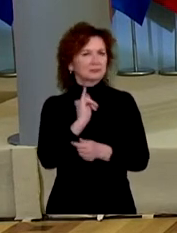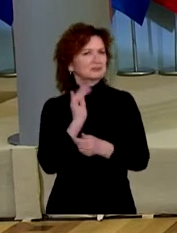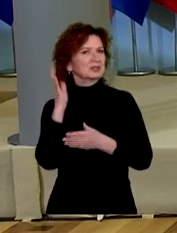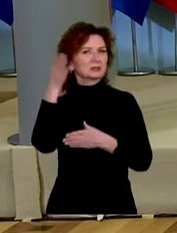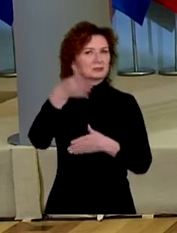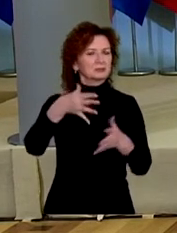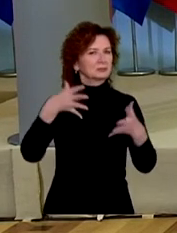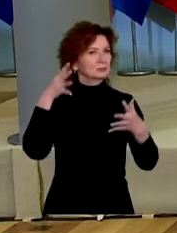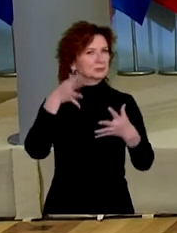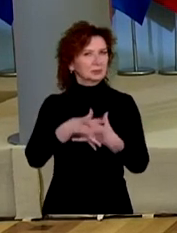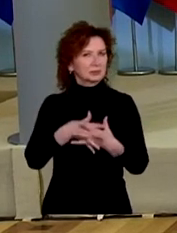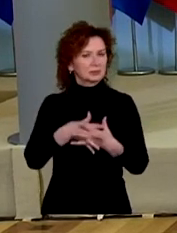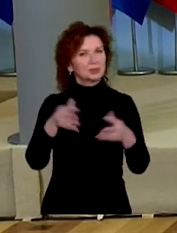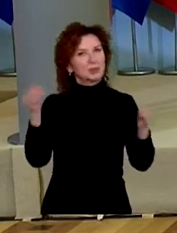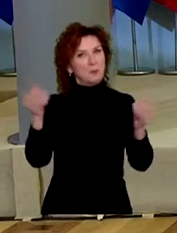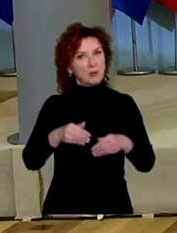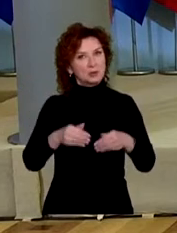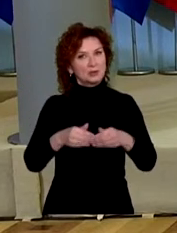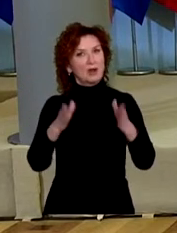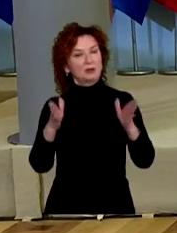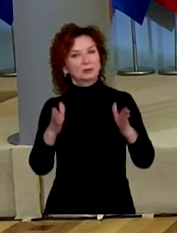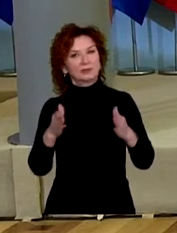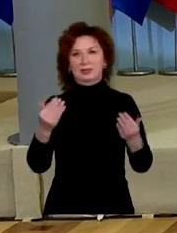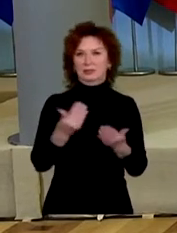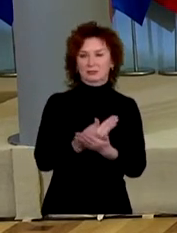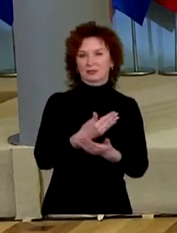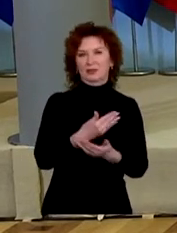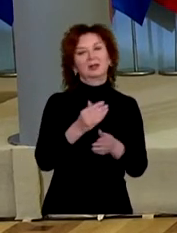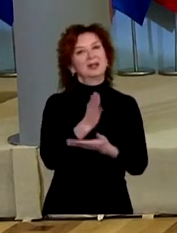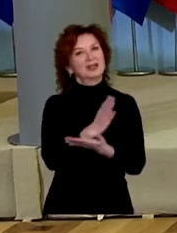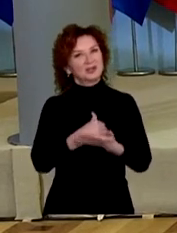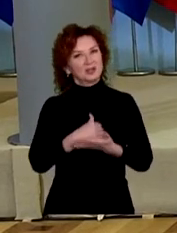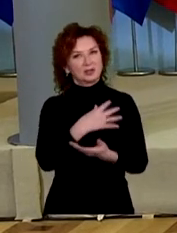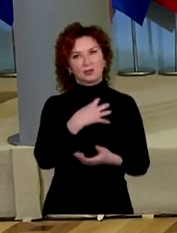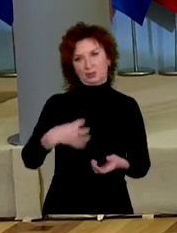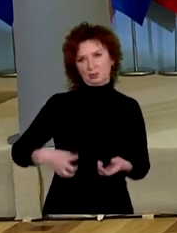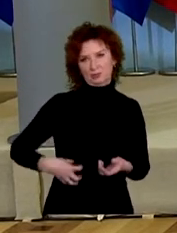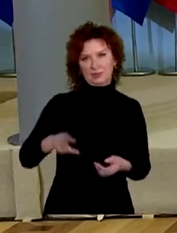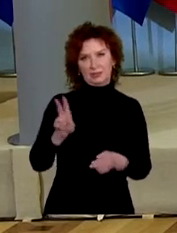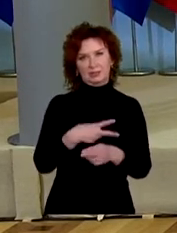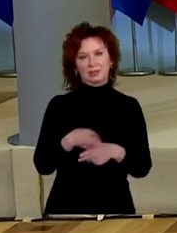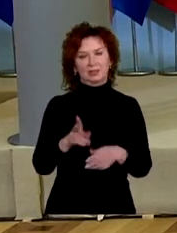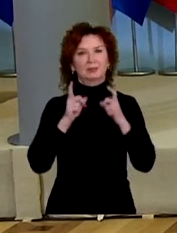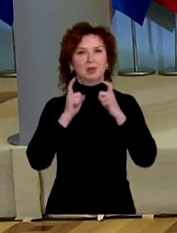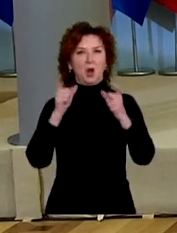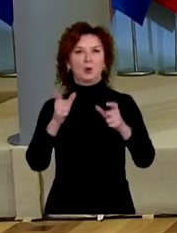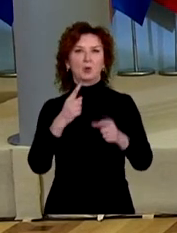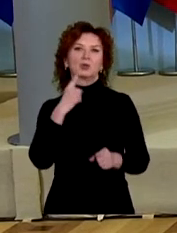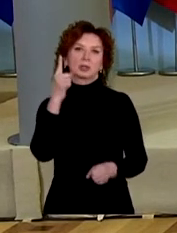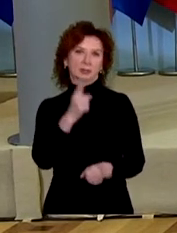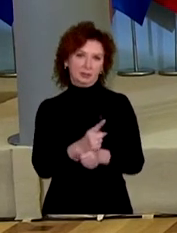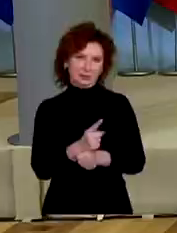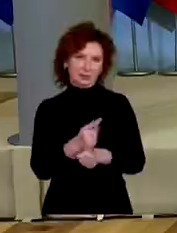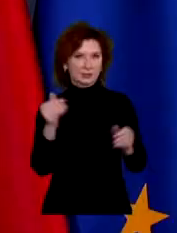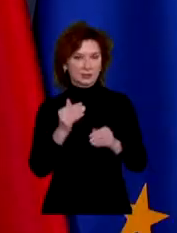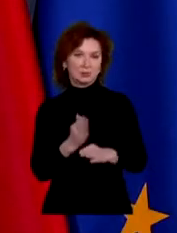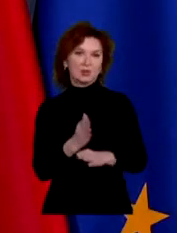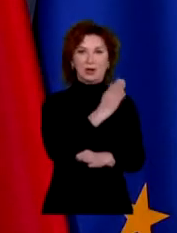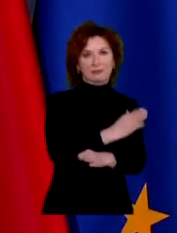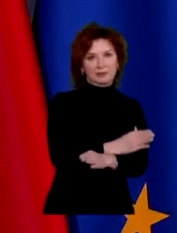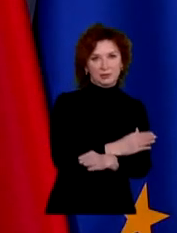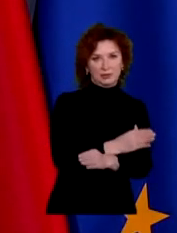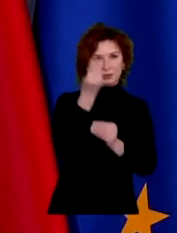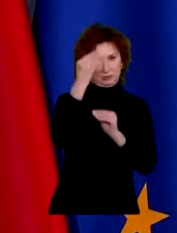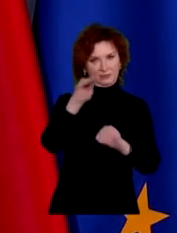kolejne otwieranie gałęzi gospodarki, kolejne gałęzi gospodarki? Kiedy te decyzje będą ogłaszane i czy możliwe będzie to ogłaszanie z większym wyprzedzeniem?